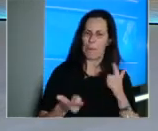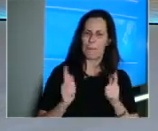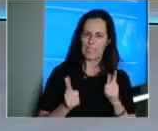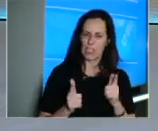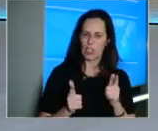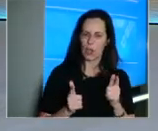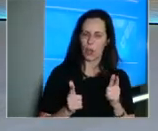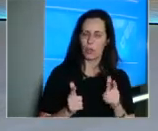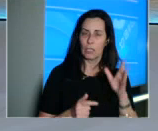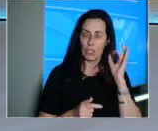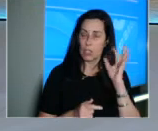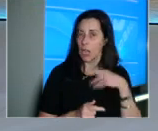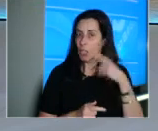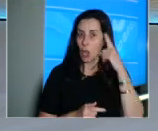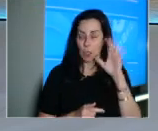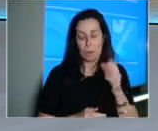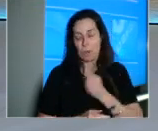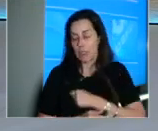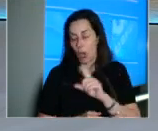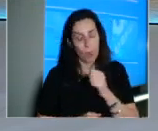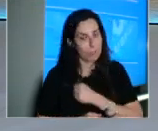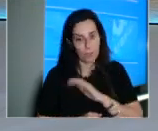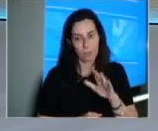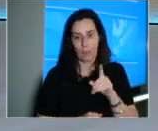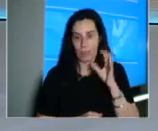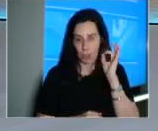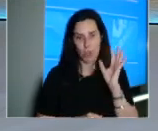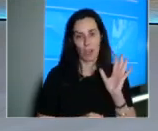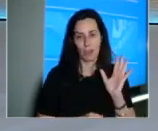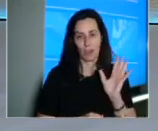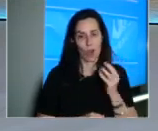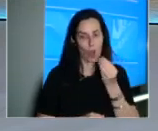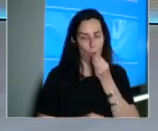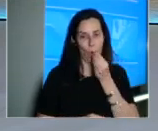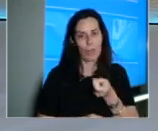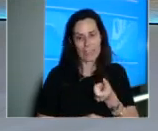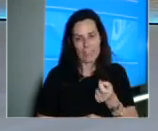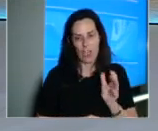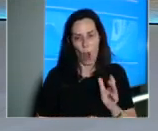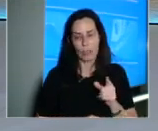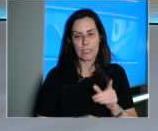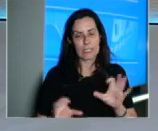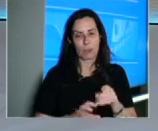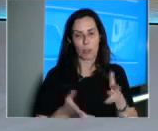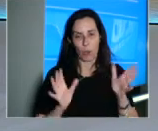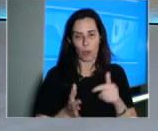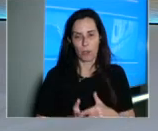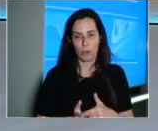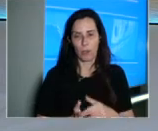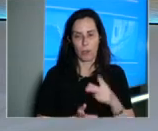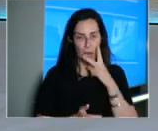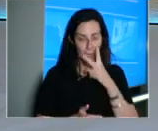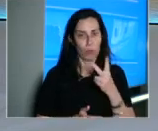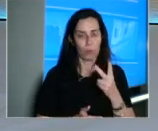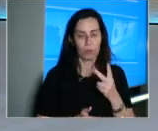במקסיקו, אישה, אני לא יודע להגיד מסכנה או לא מסכנה, אבל אישה שלא אוכלת קטניות, הדבר הזה יצבן אותה נורא, וראינו